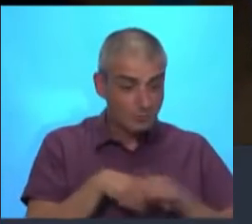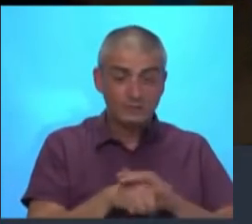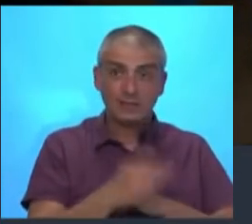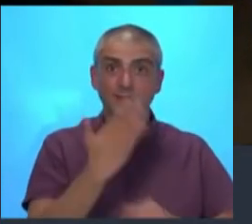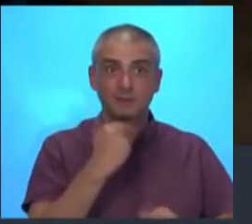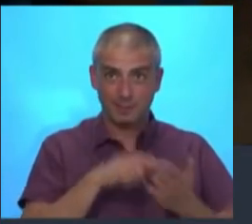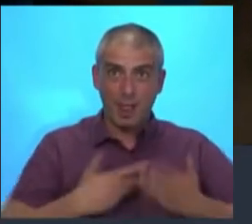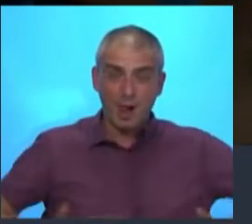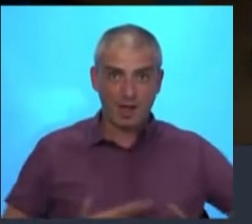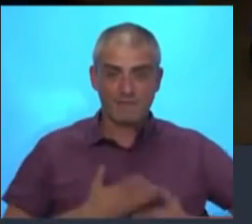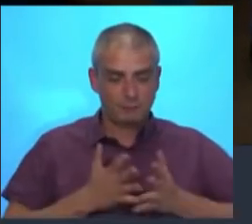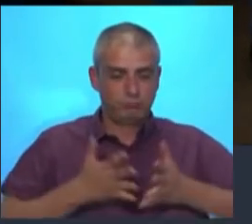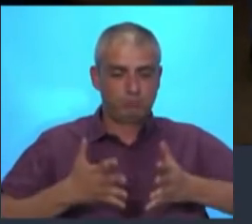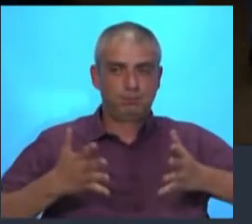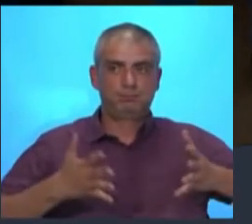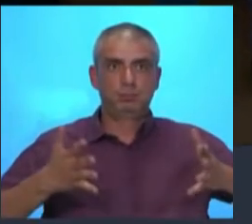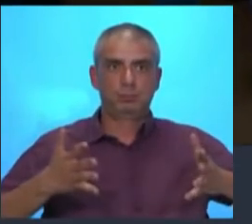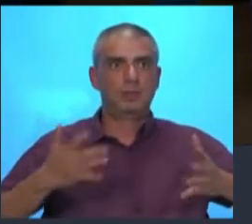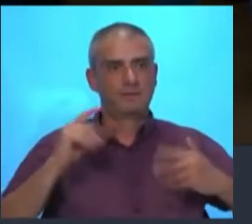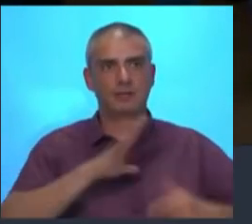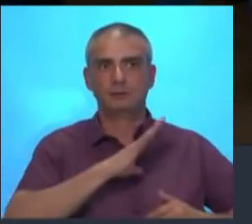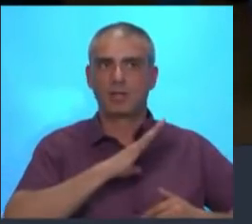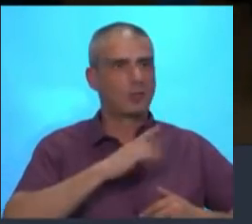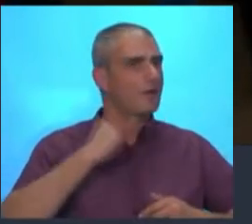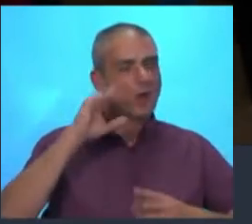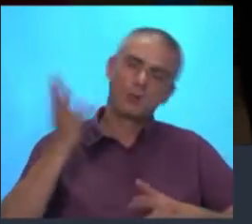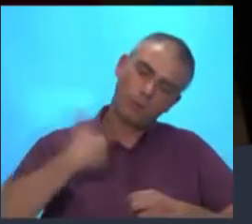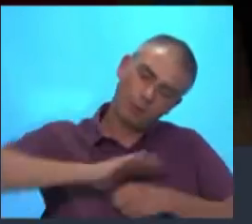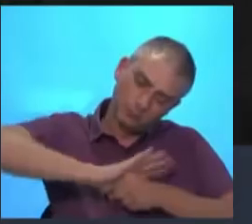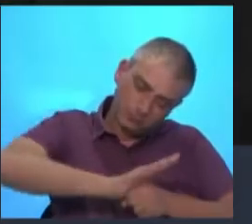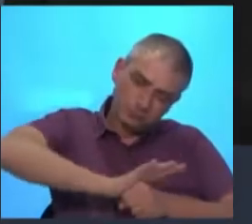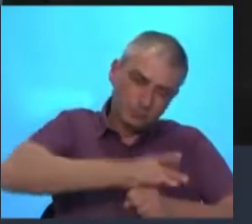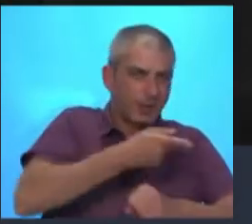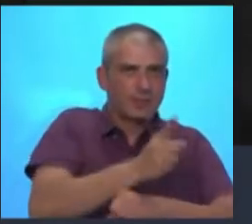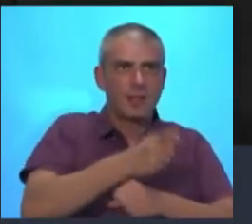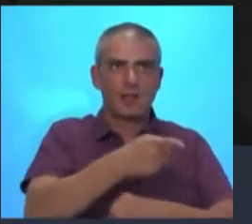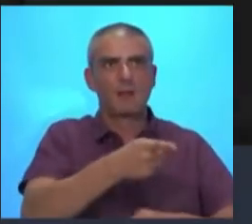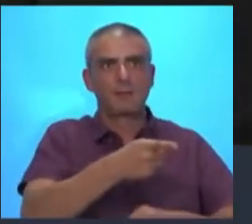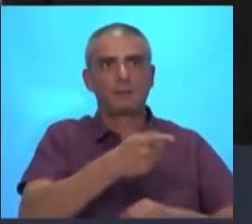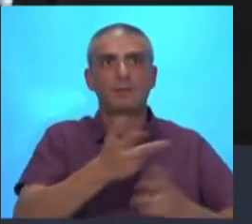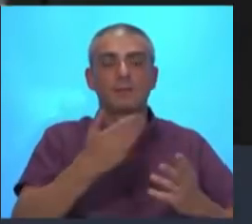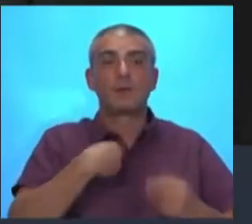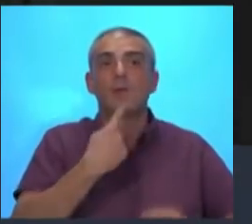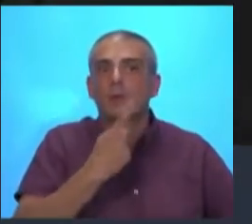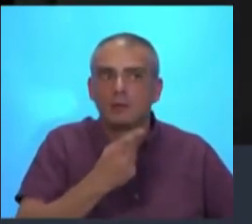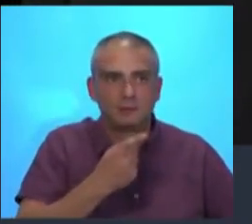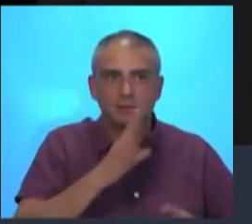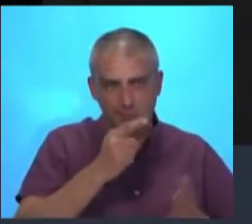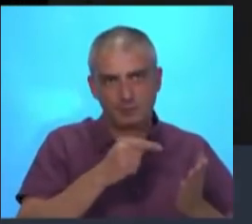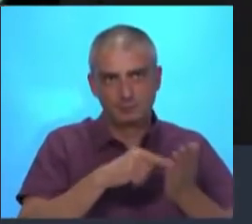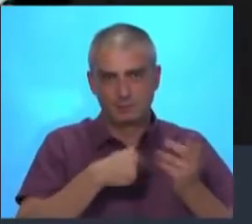הרעב, והם התרבו והם איום דמוגרפי ואני לא יודע מה, ובוא נתעלה בהם. בוא נגיד ככה, זה מה שהוביל